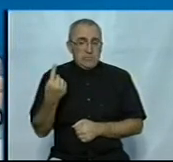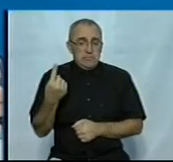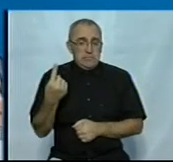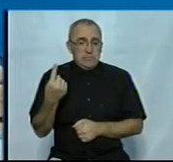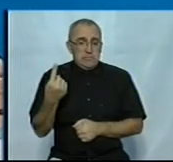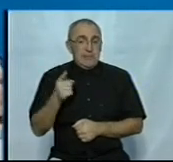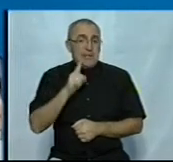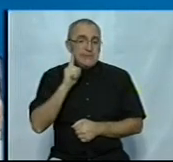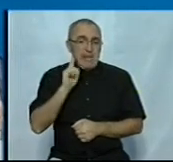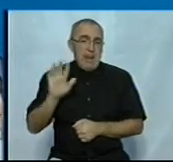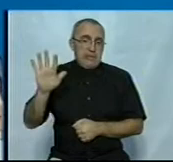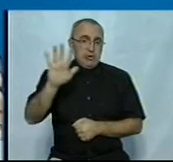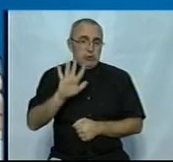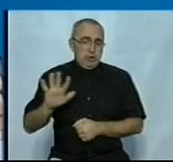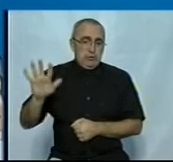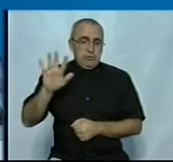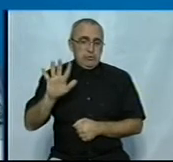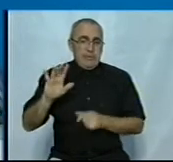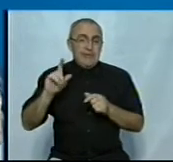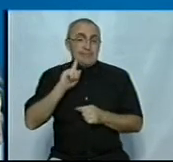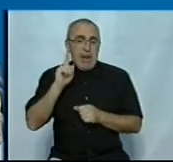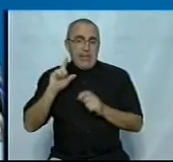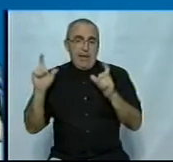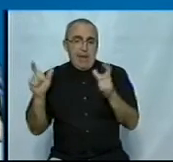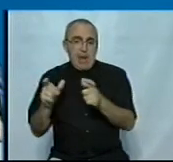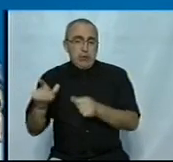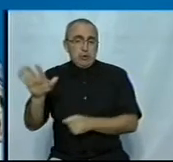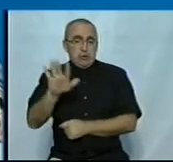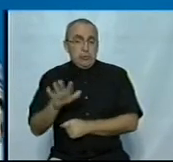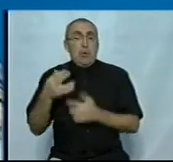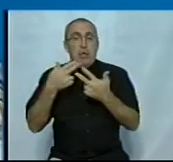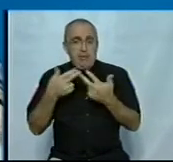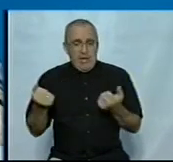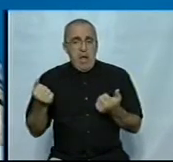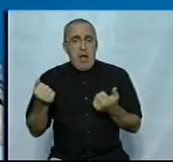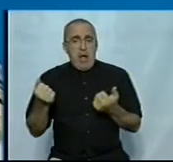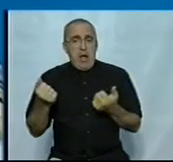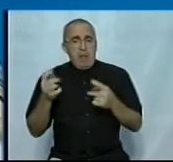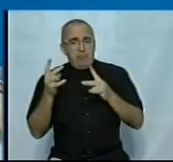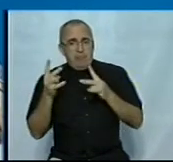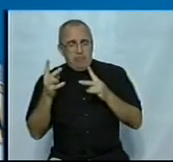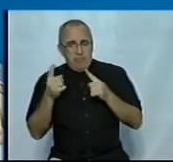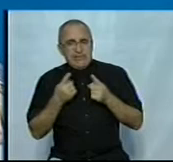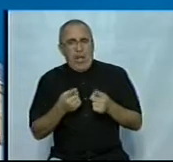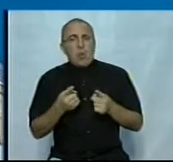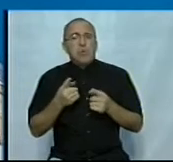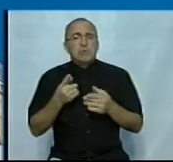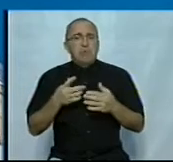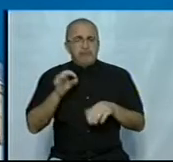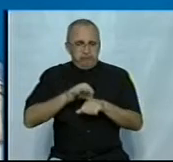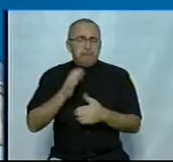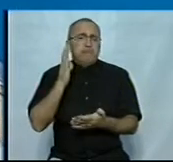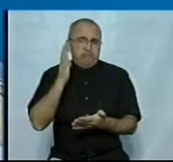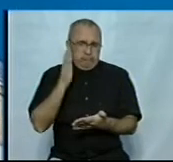в зеленій зоні, в зеленій карантинній зоні. Да, загроза захворюванню є. Да,